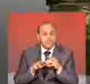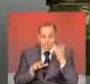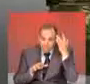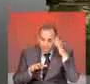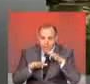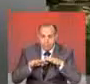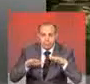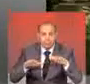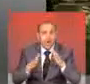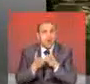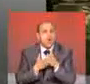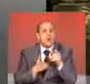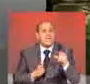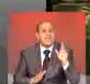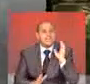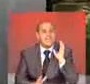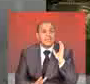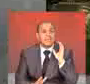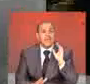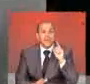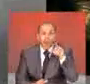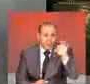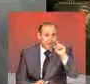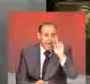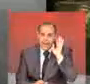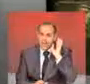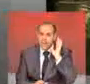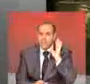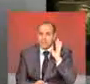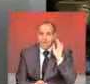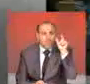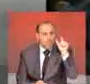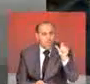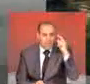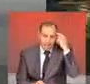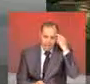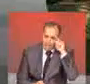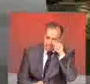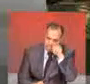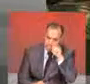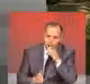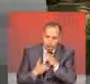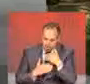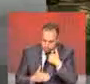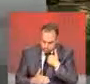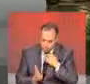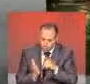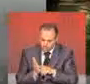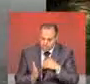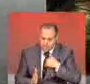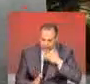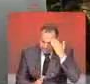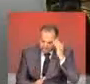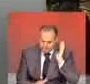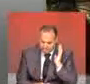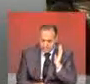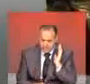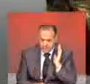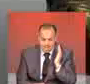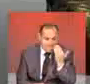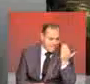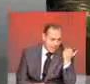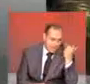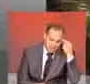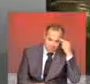حقوق الإنسان. حقوق الإنسان ما تبقاش نخبوية، يولي معناها المواطن العادي يعرف حقوقه ويعرف واجباته. رينا أخيرا